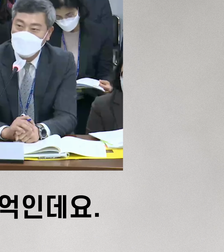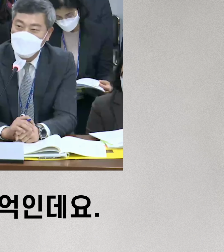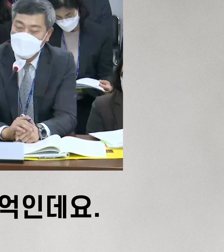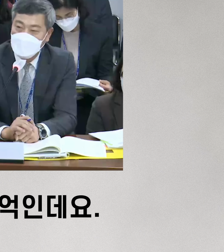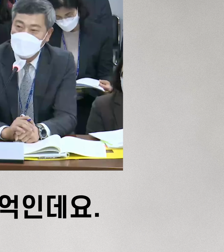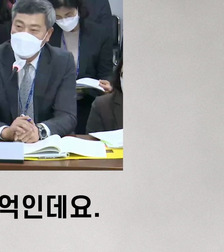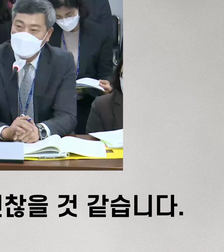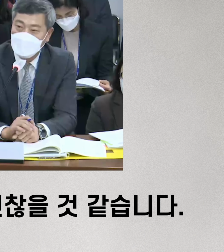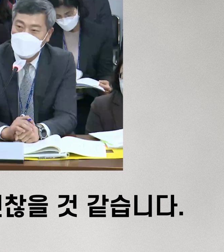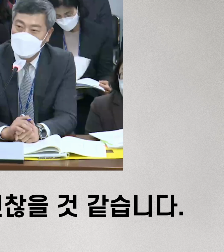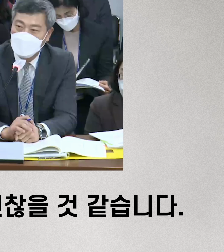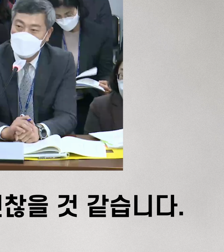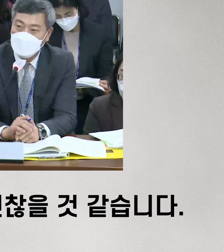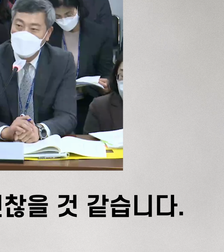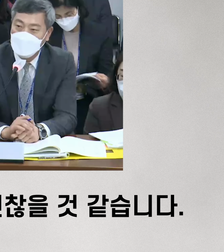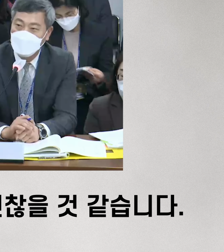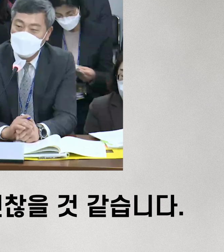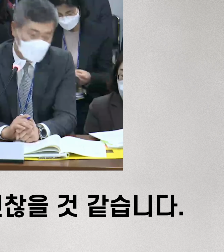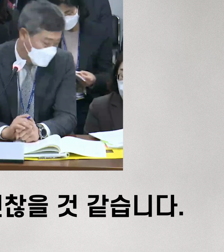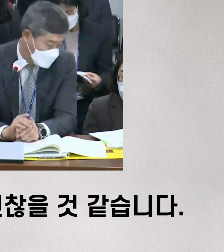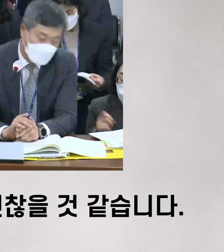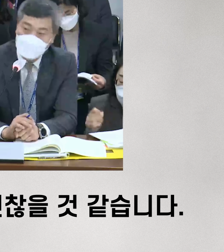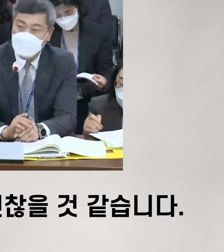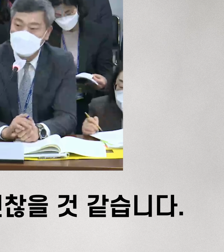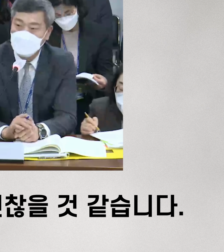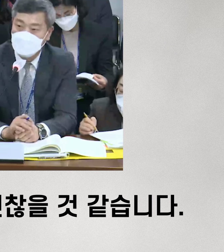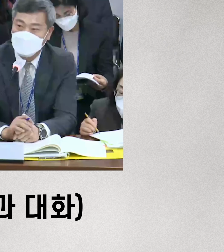2억인데요. 그냥 1억 정도만 해도 그냥